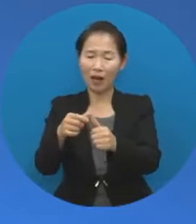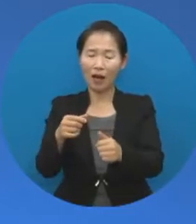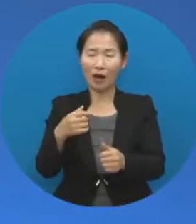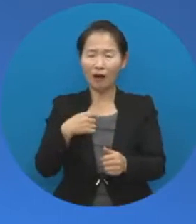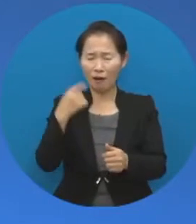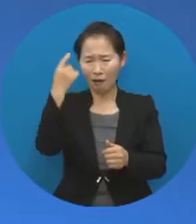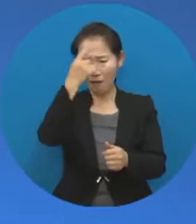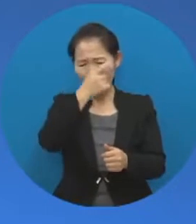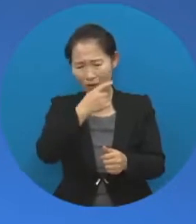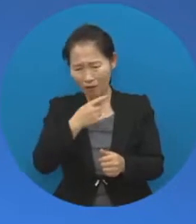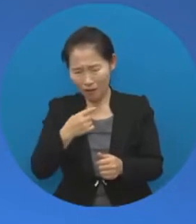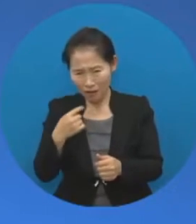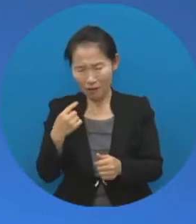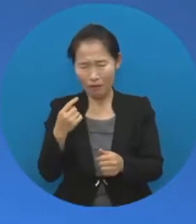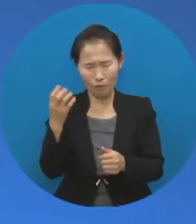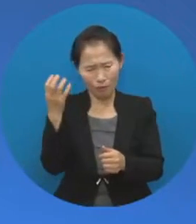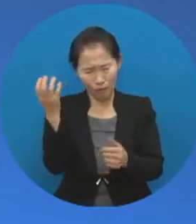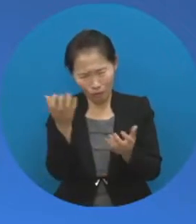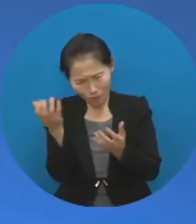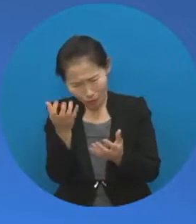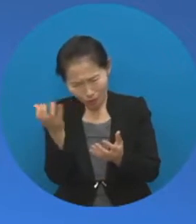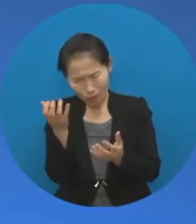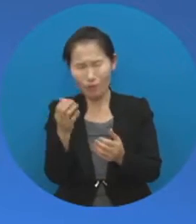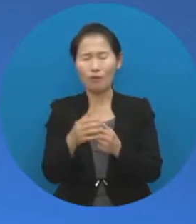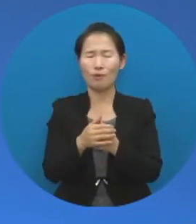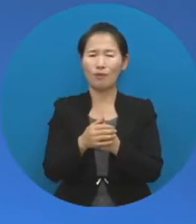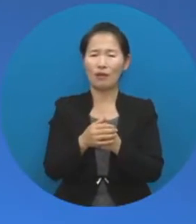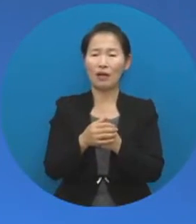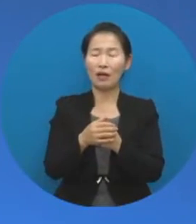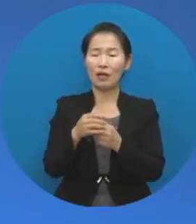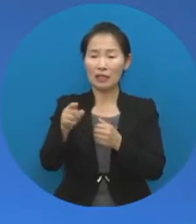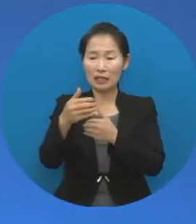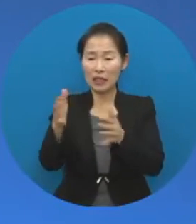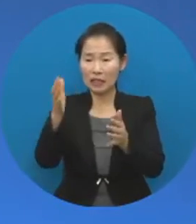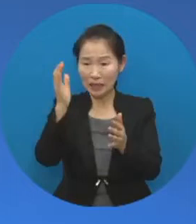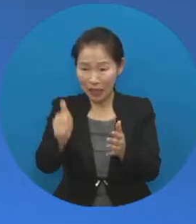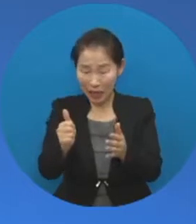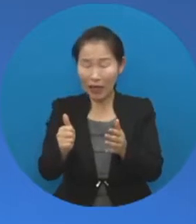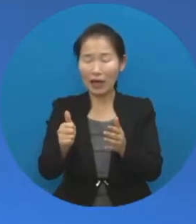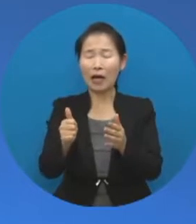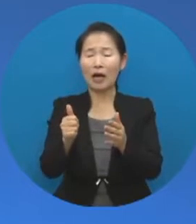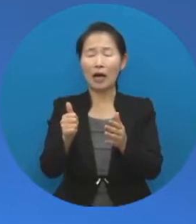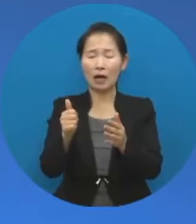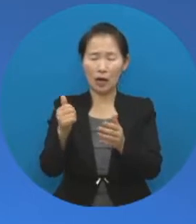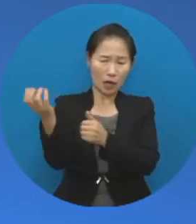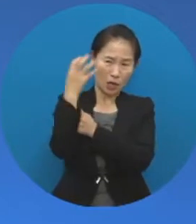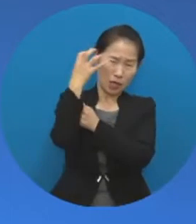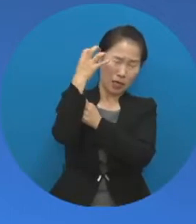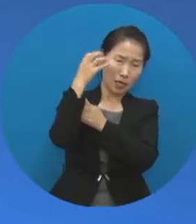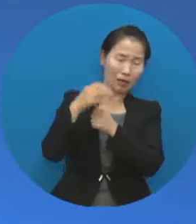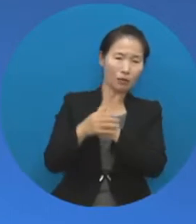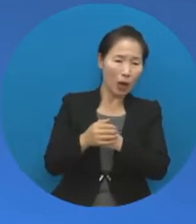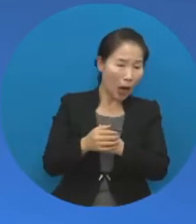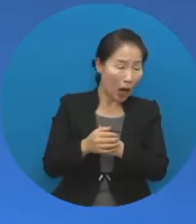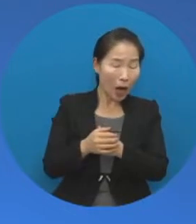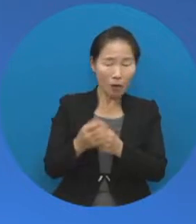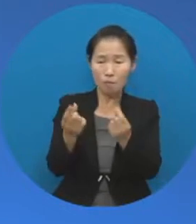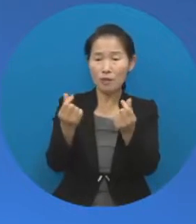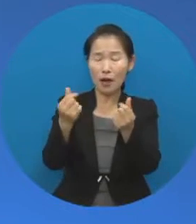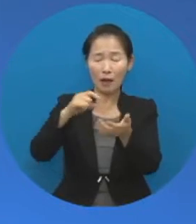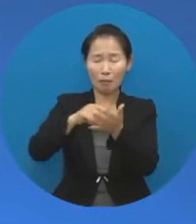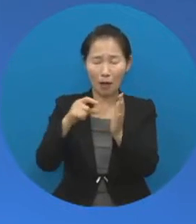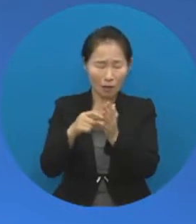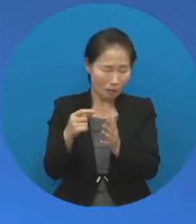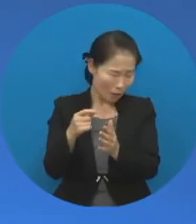것도 많이 고통스러웠는데 그 실장님한테 당한 고통도 그에 못지 않은 고통이었어요. 그래서